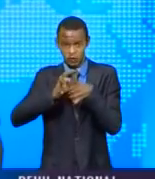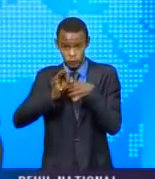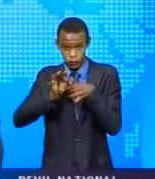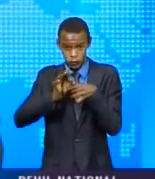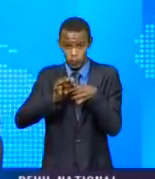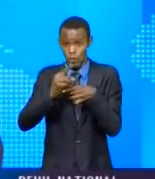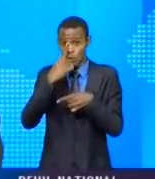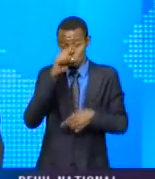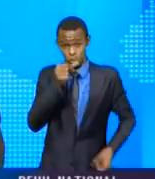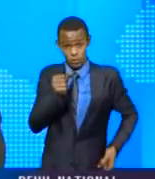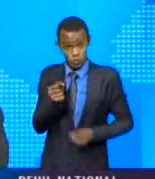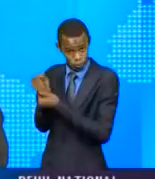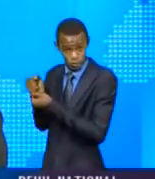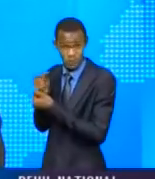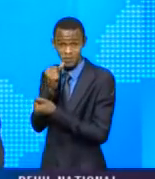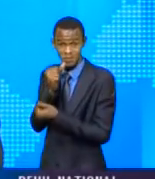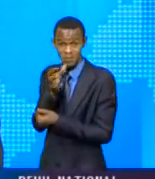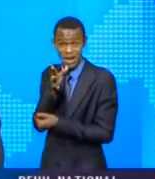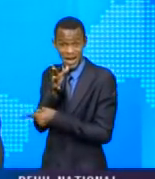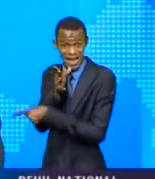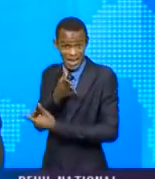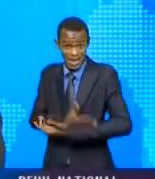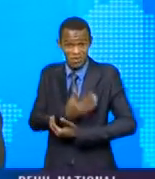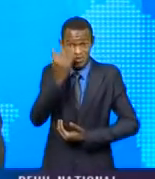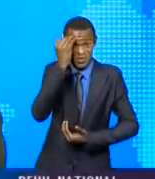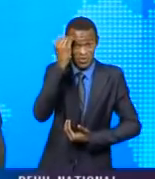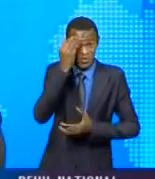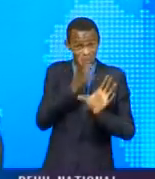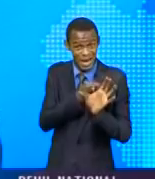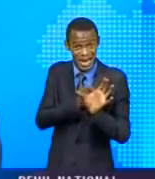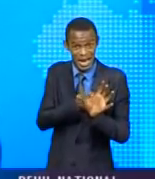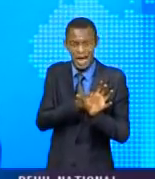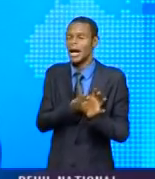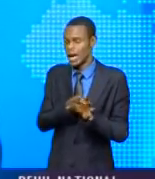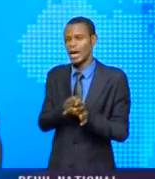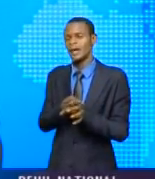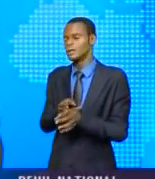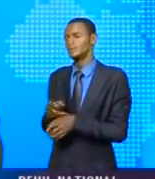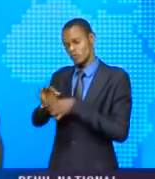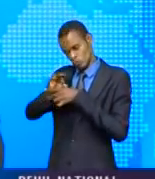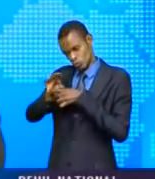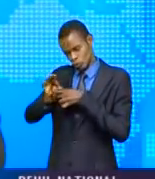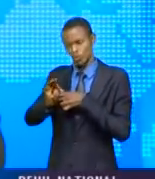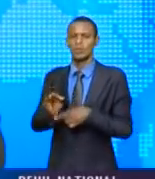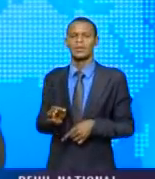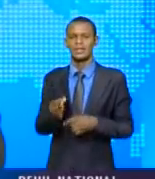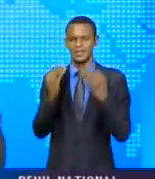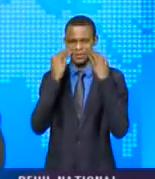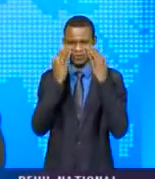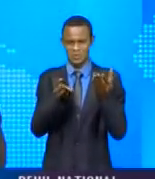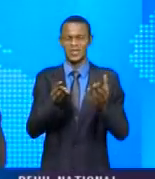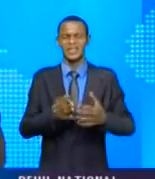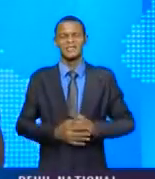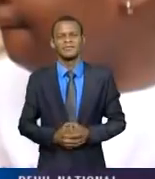des revenus était organisée au centre de rééducation pour handicapés physiques on nous dit serge merlin matin